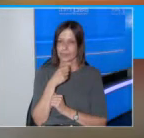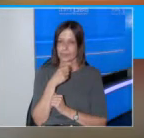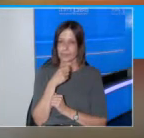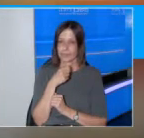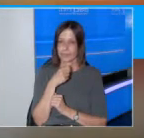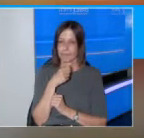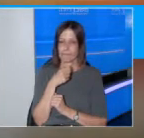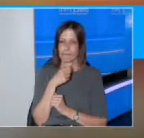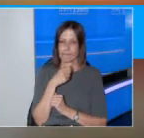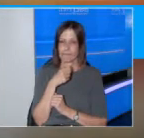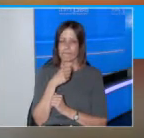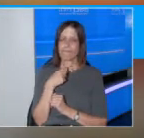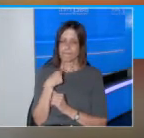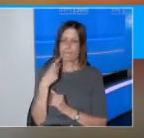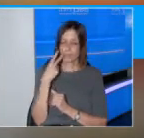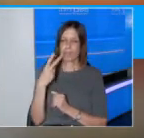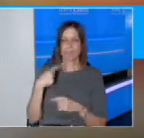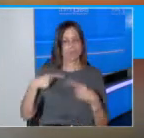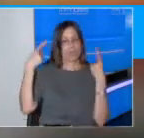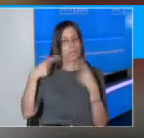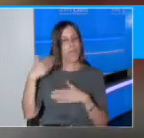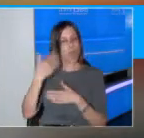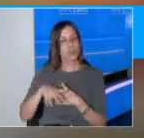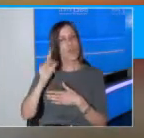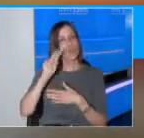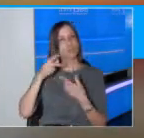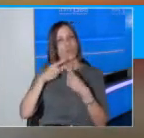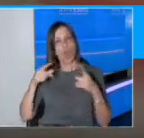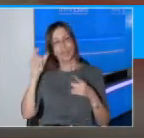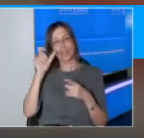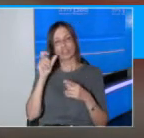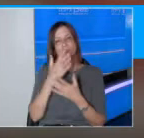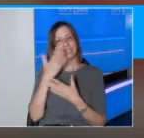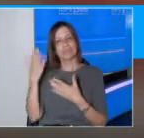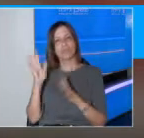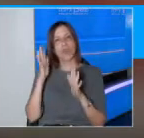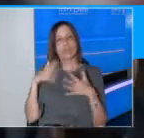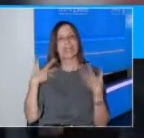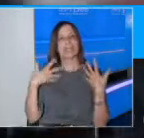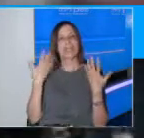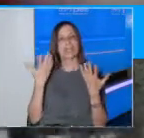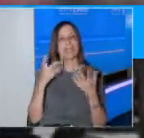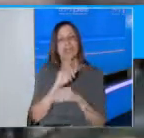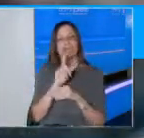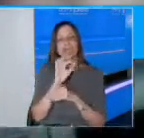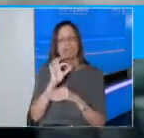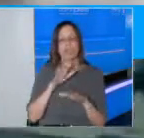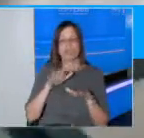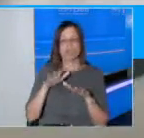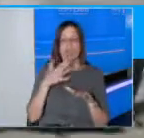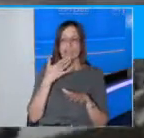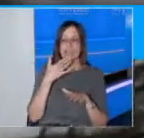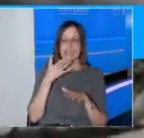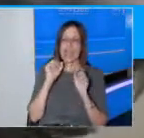זאת אומרת, נוכחתי ביממה האחרונה שיש כל מיני אנשים בצד ימין שנורא מתגעגעים לתקופה שממשלת ישראל רשמית חזקה